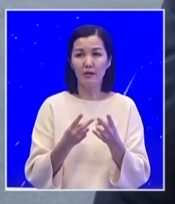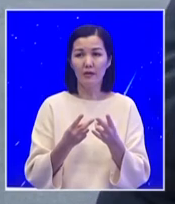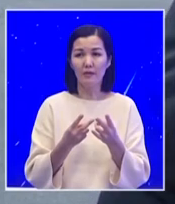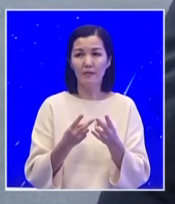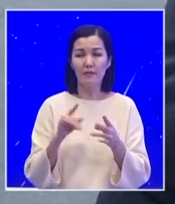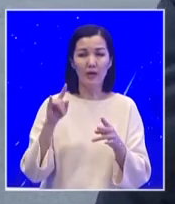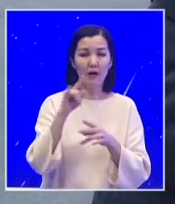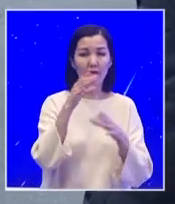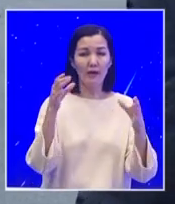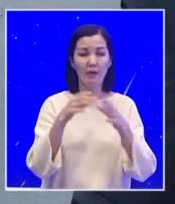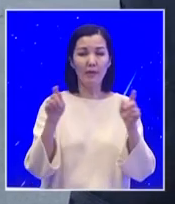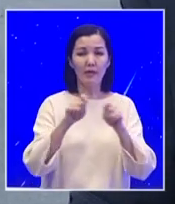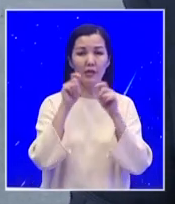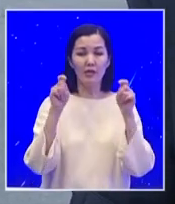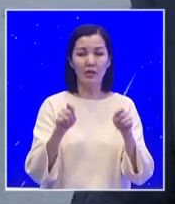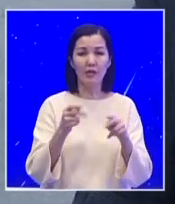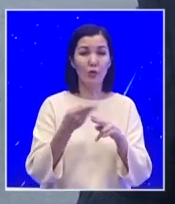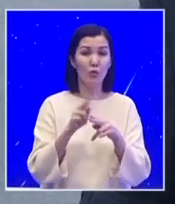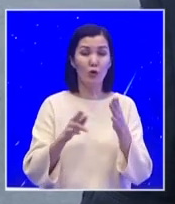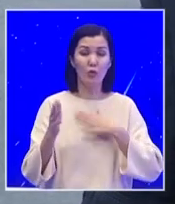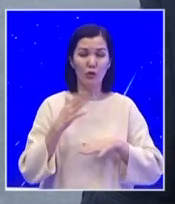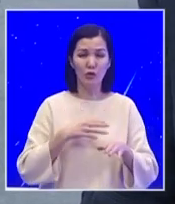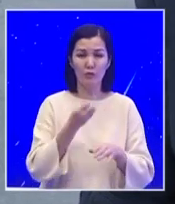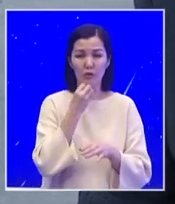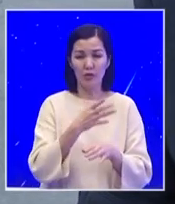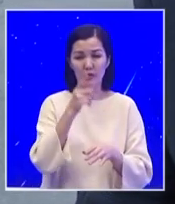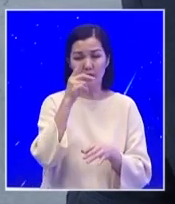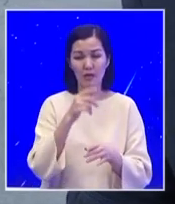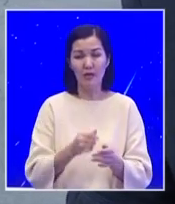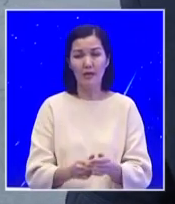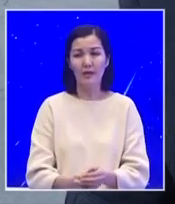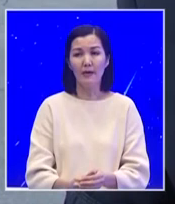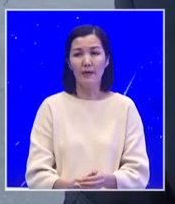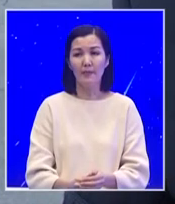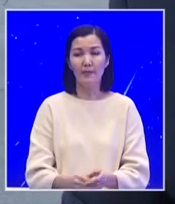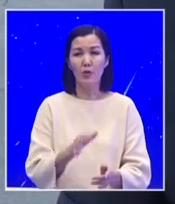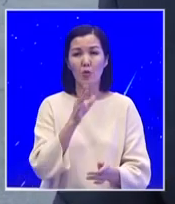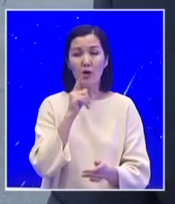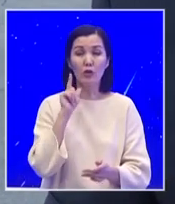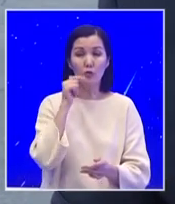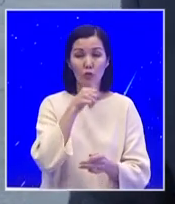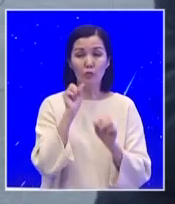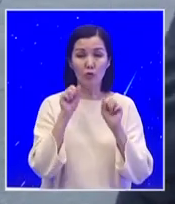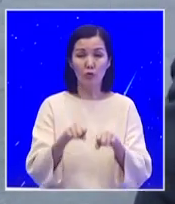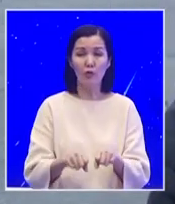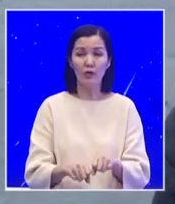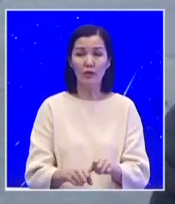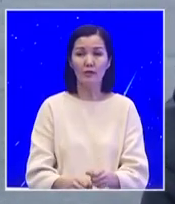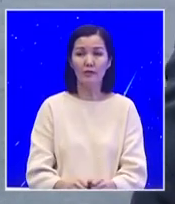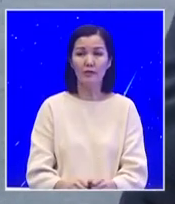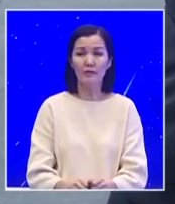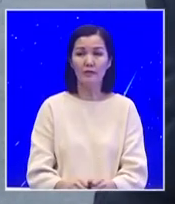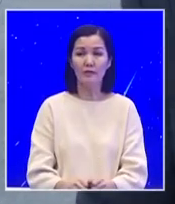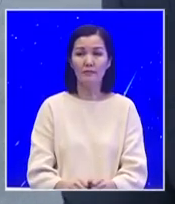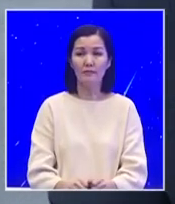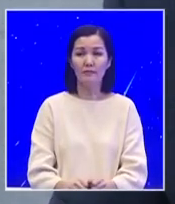мына авиакомпанияның ашылғанына самолеті Шаралға өте ыңғайлы. Одан кейін уақытты да үнемдейсің, соған келген кезде өте